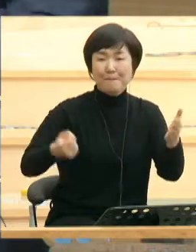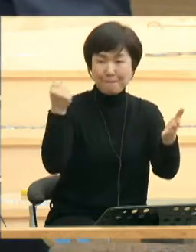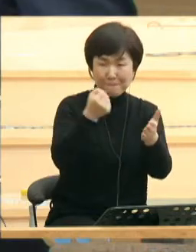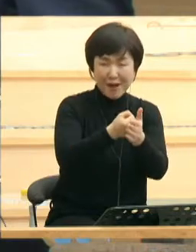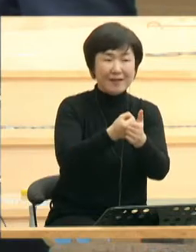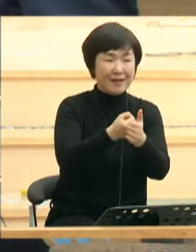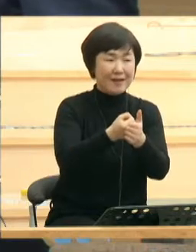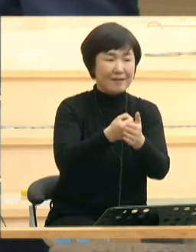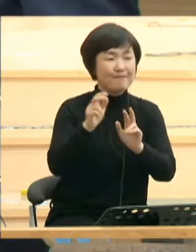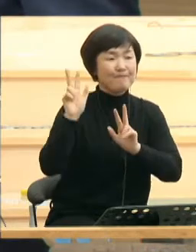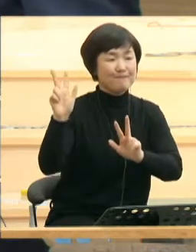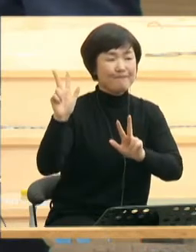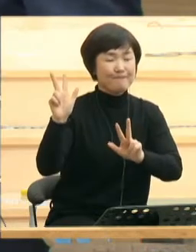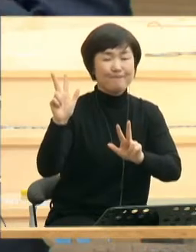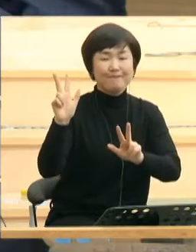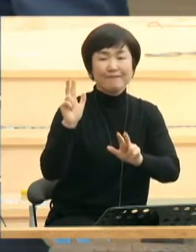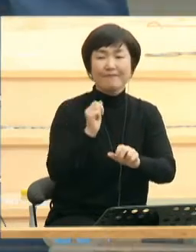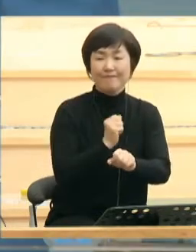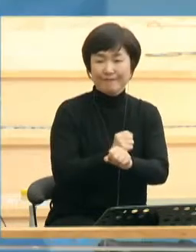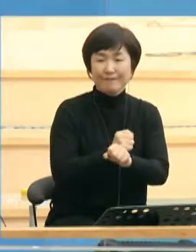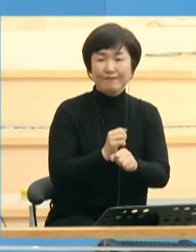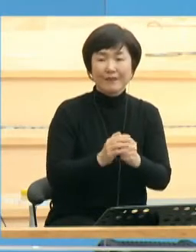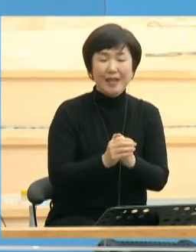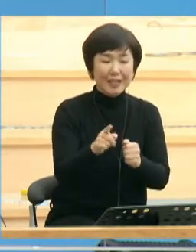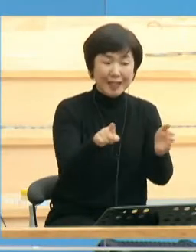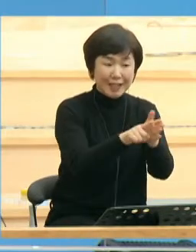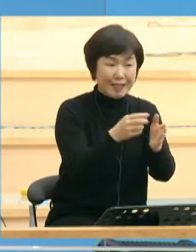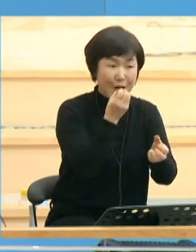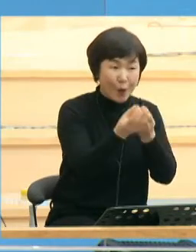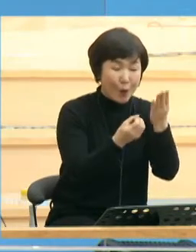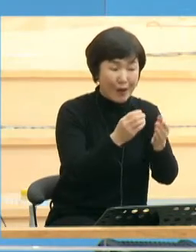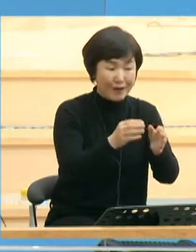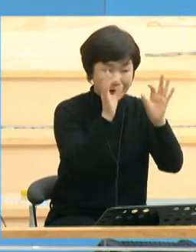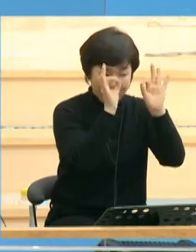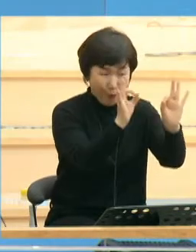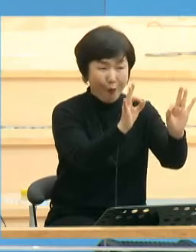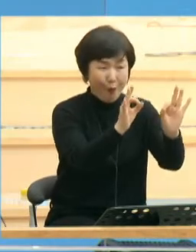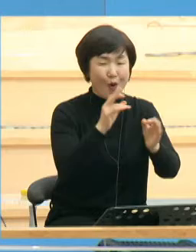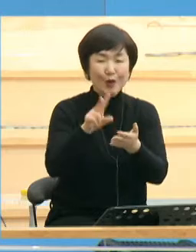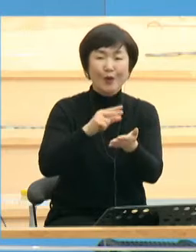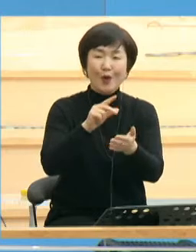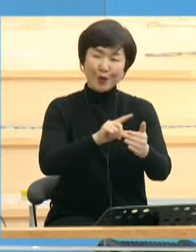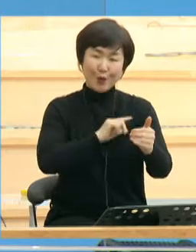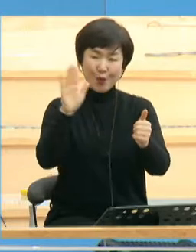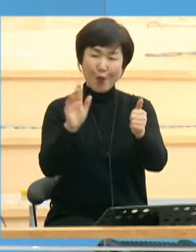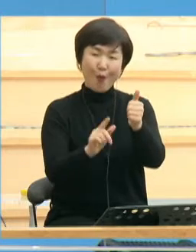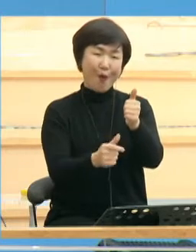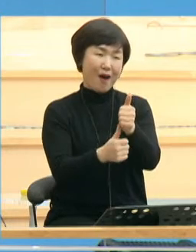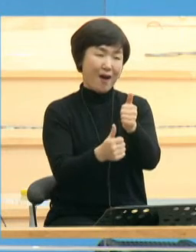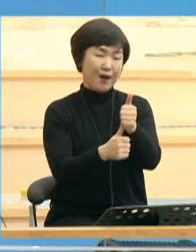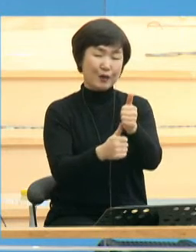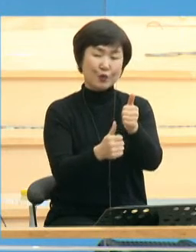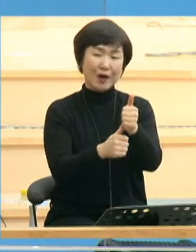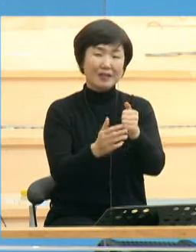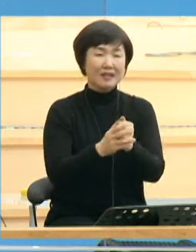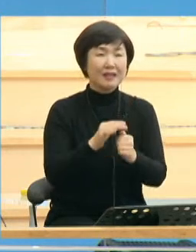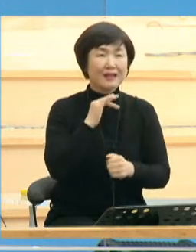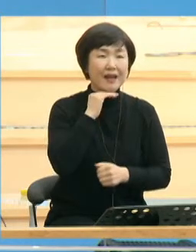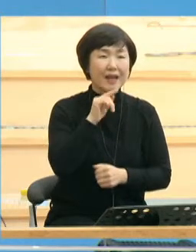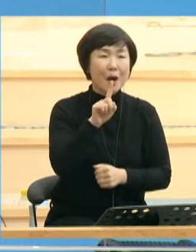하는거 이 신앙 고백을 듣고 요소 않은 110세